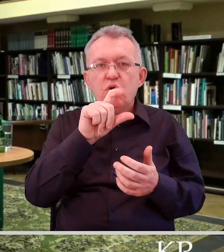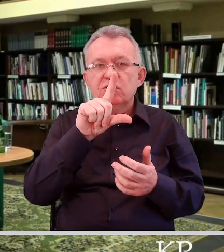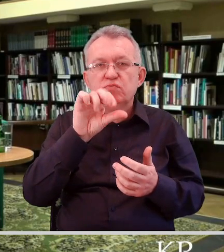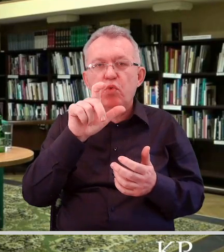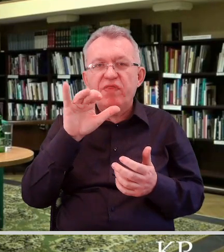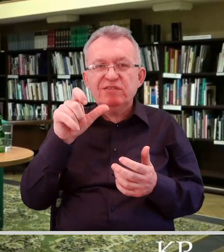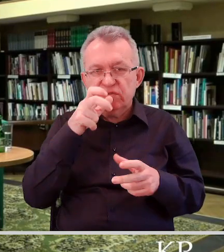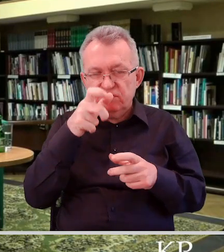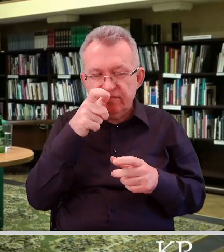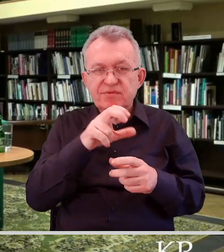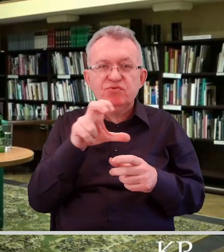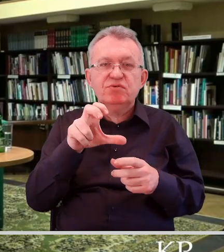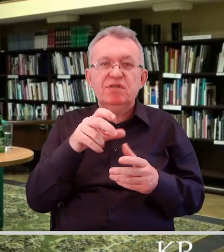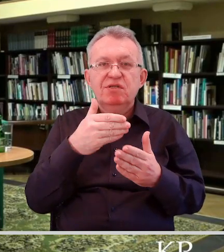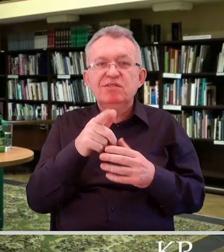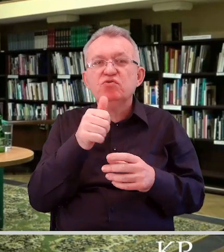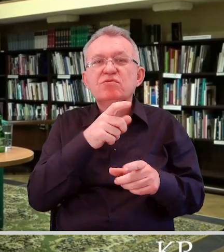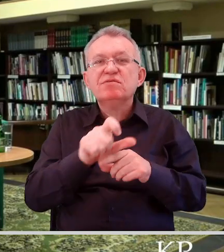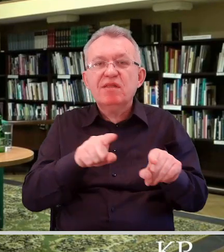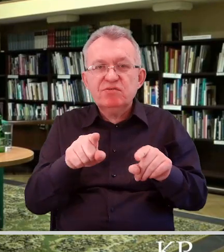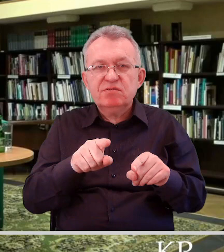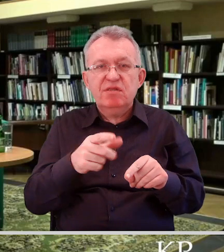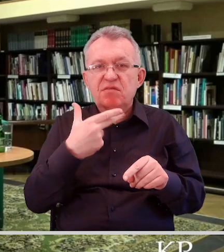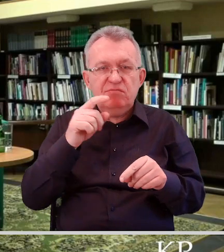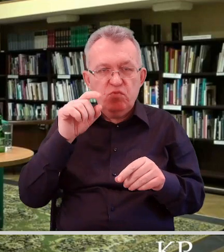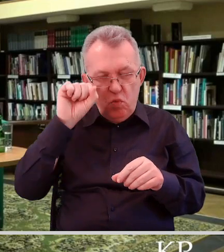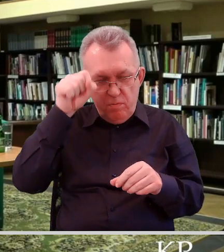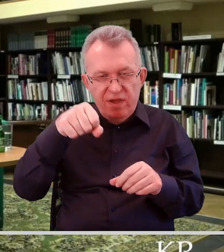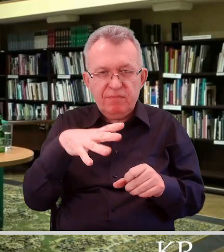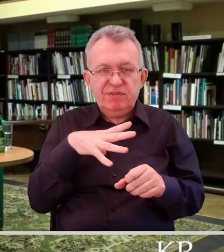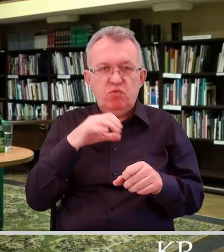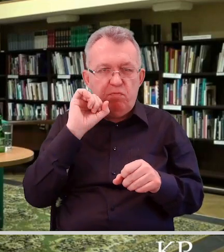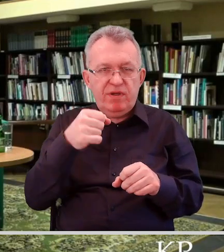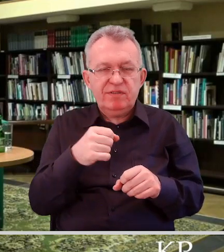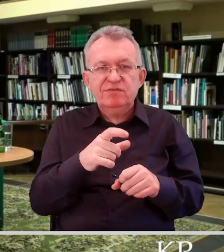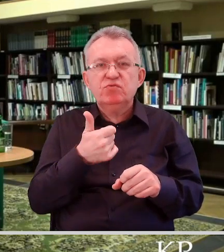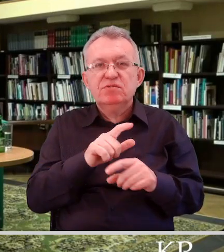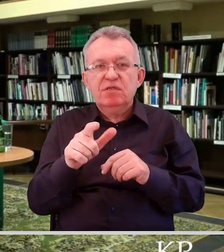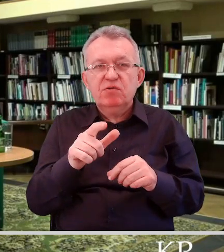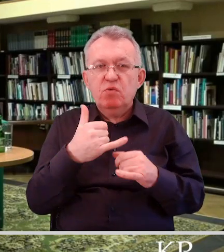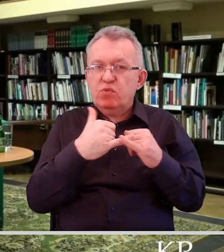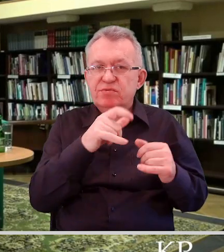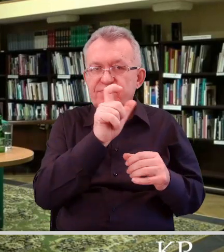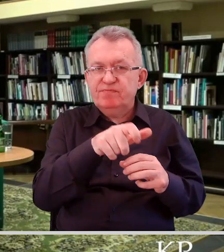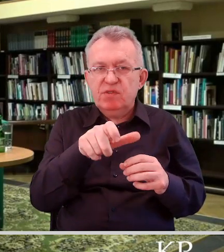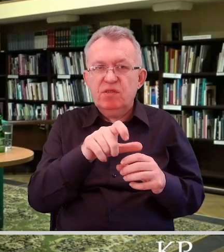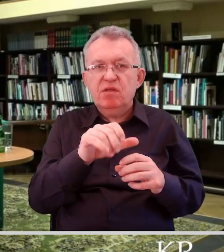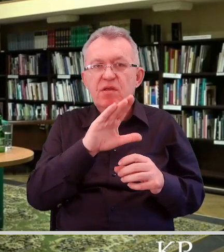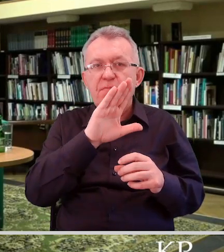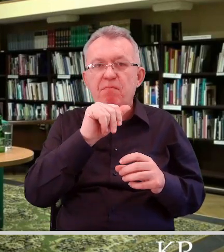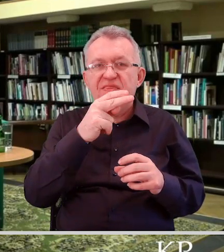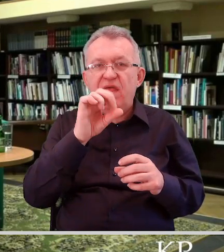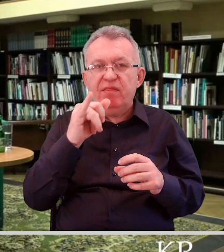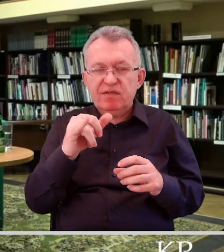to rozbójnictwo, czyli co to oznacza? Bycie niepokorną, bo tu postacie są bardzo różne, od betanek